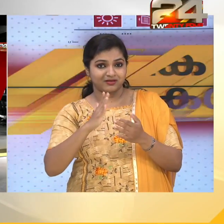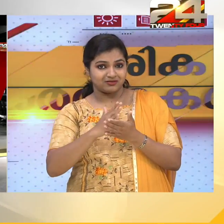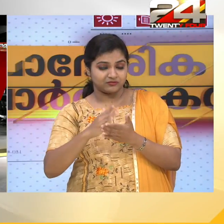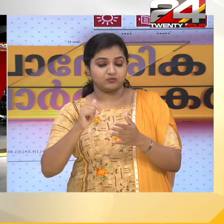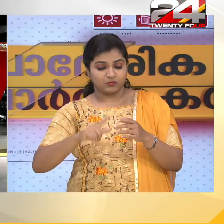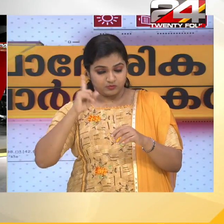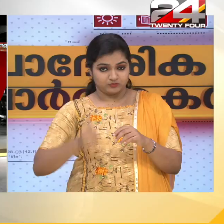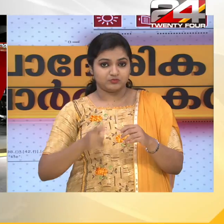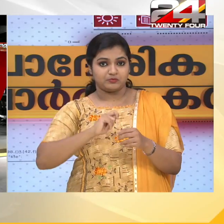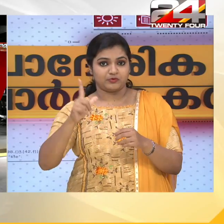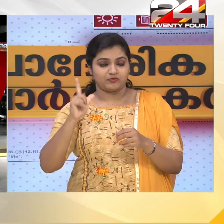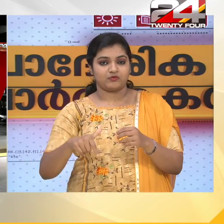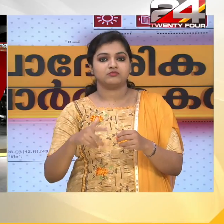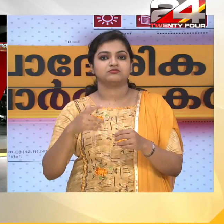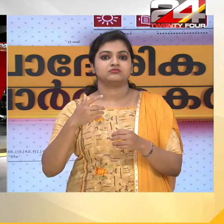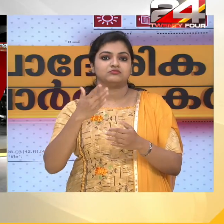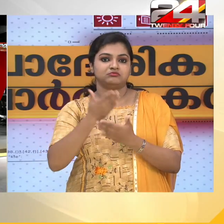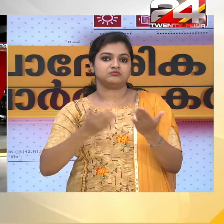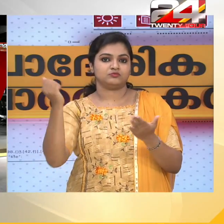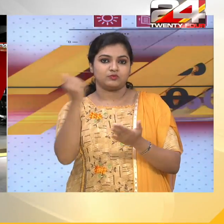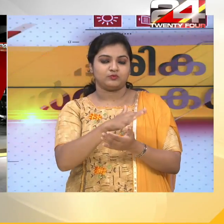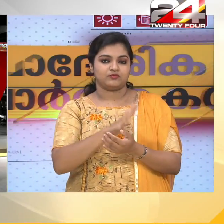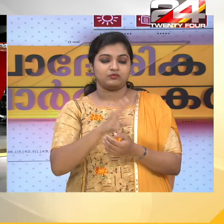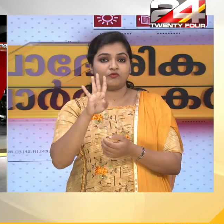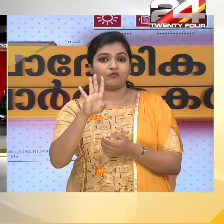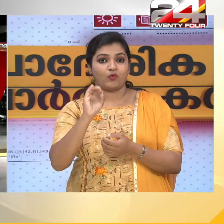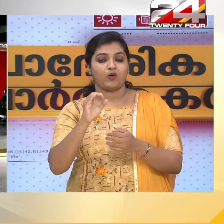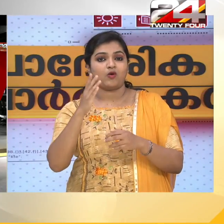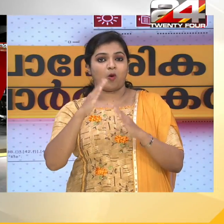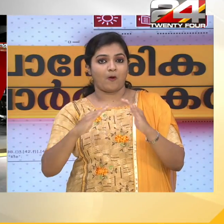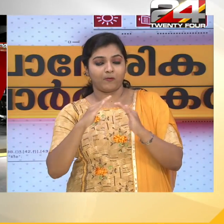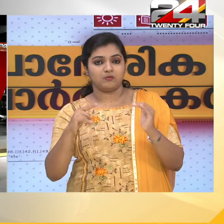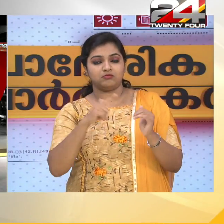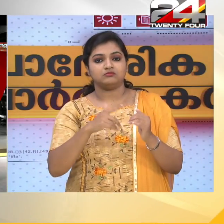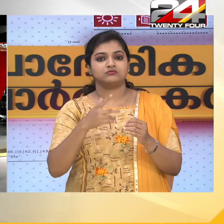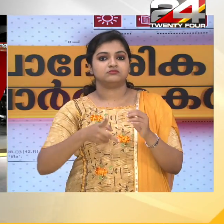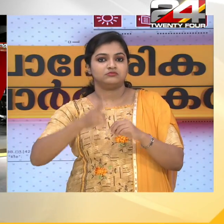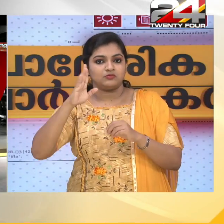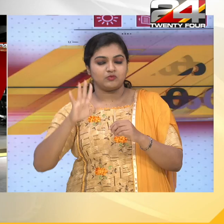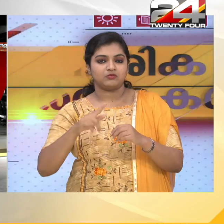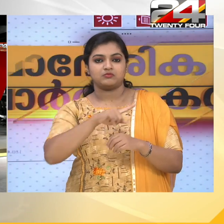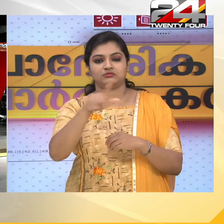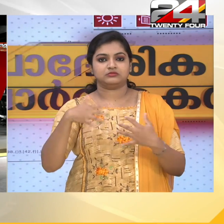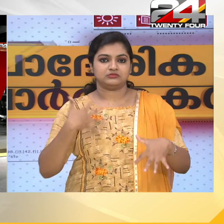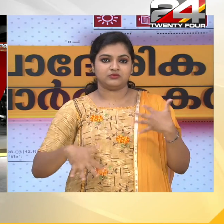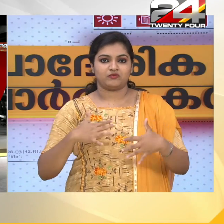നൽകിയിരിക്കുന്നത്. 40-ഓളം വീടുകളിലെ കണക്ഷൻ വിച്ഛേദിച്ചതോടെ ഇവർ കുടിവെള്ളത്തിനായി ബുദ്ധിമുട്ടുകയാണ്.